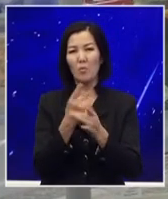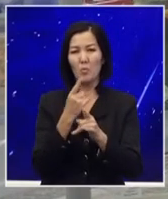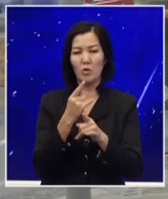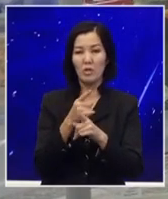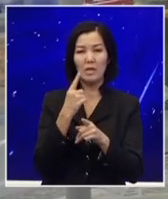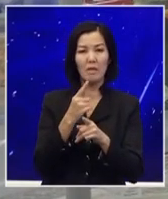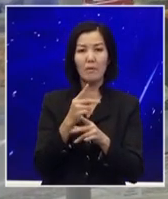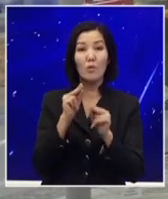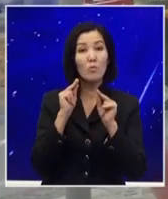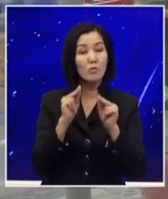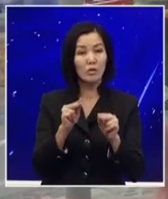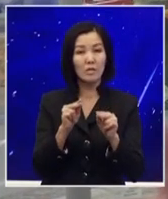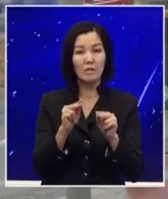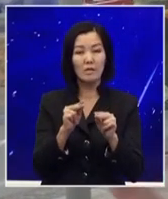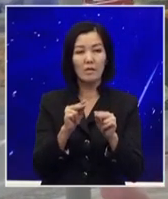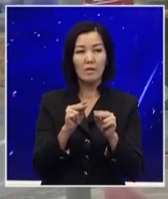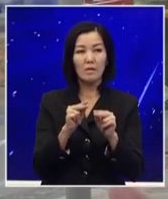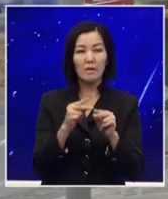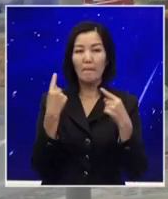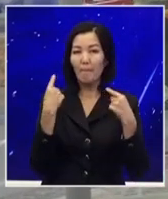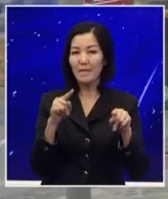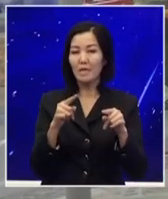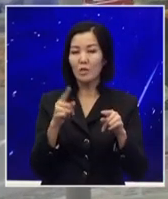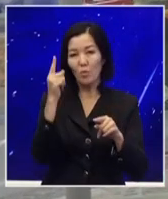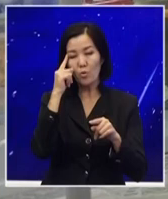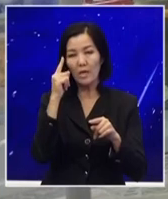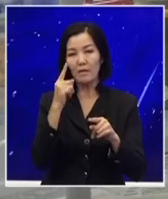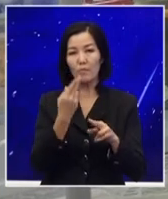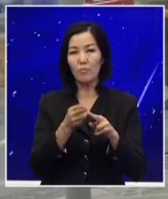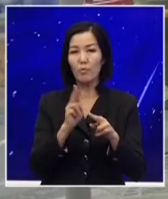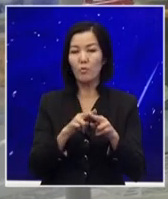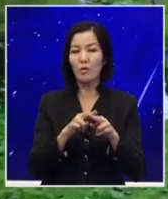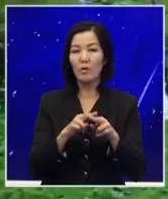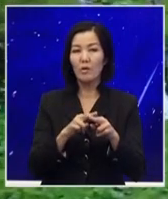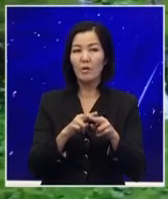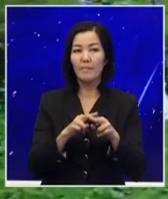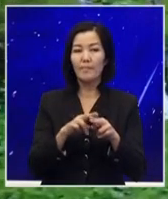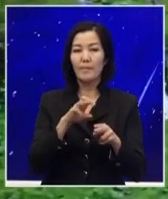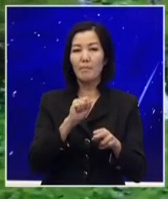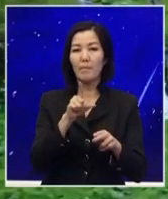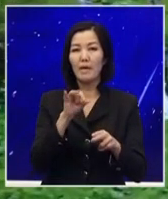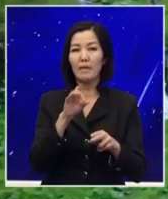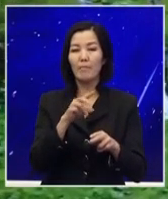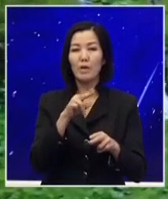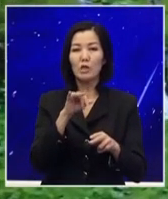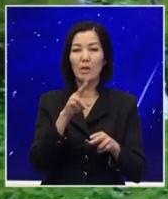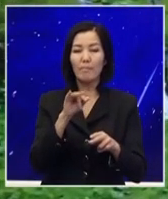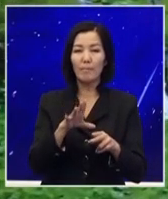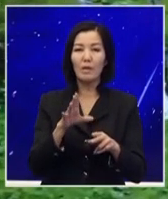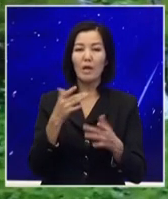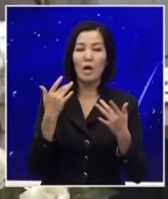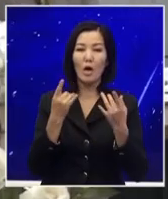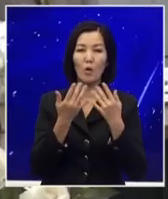ғой, стандартты миларменен әртүрлі басқаша ойлайтын милардың арасында өте айырмашылық бар. Мағрипа Жылқыбаева Жамбыл ауданы Жамбыл